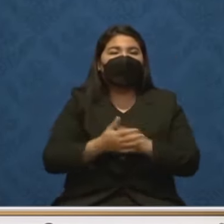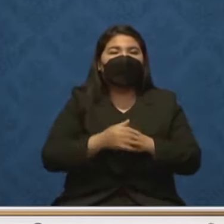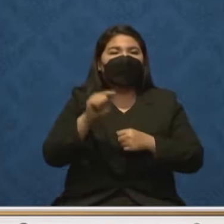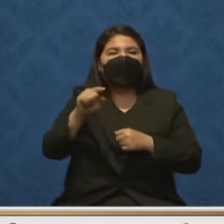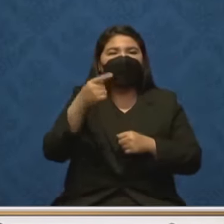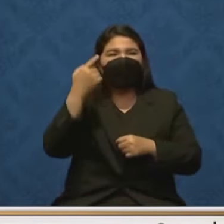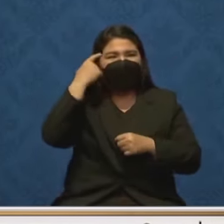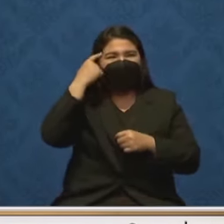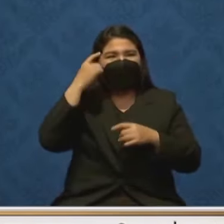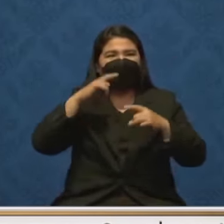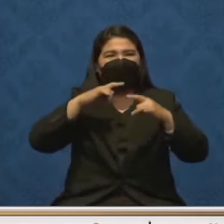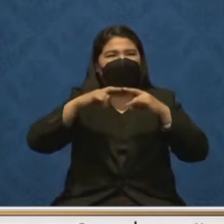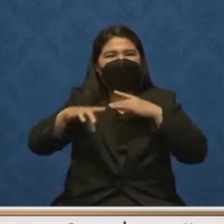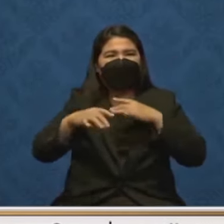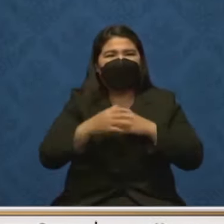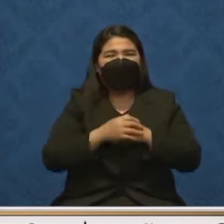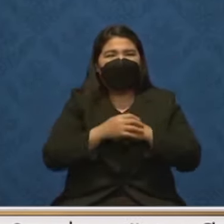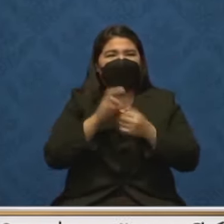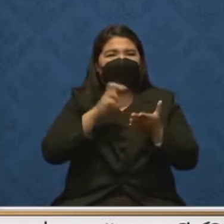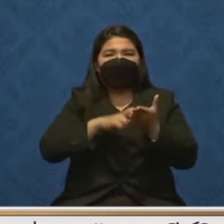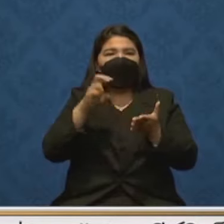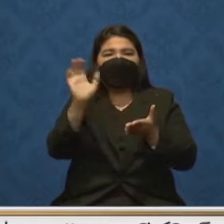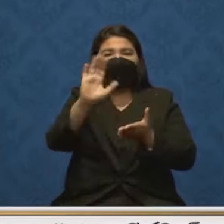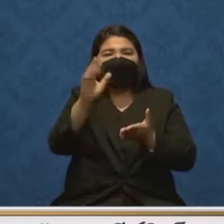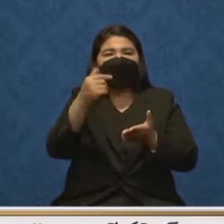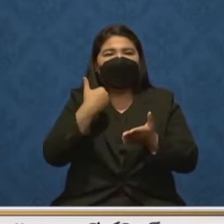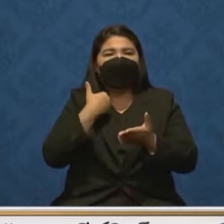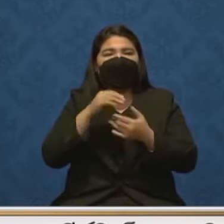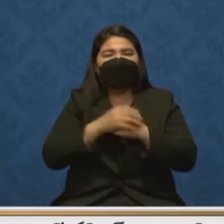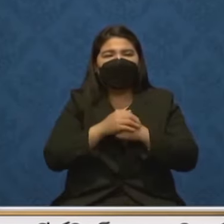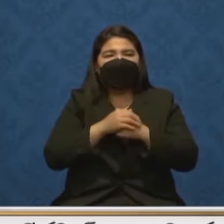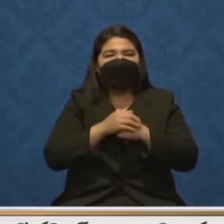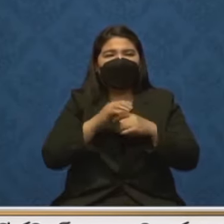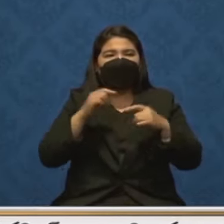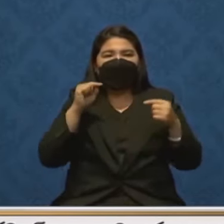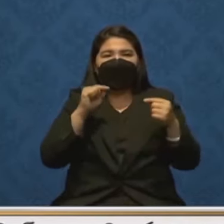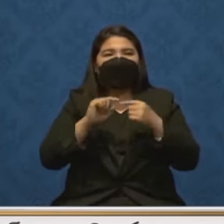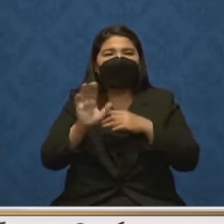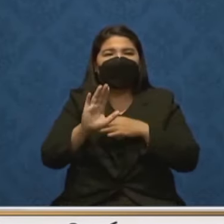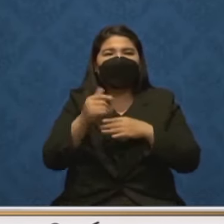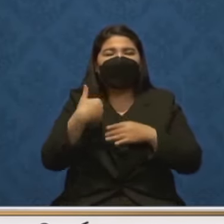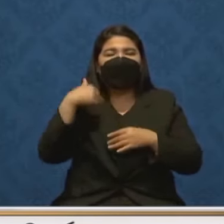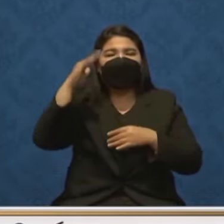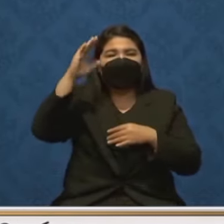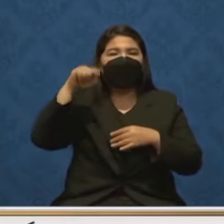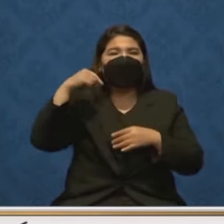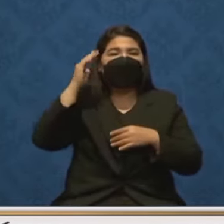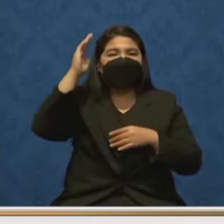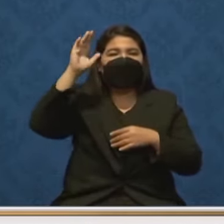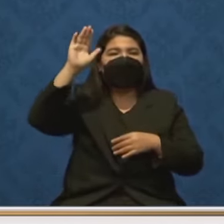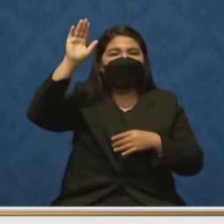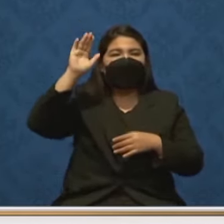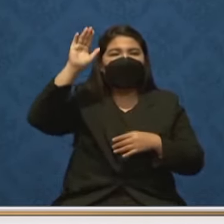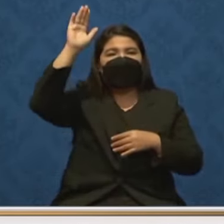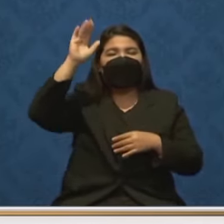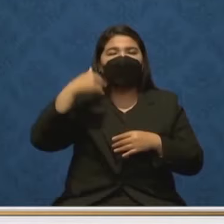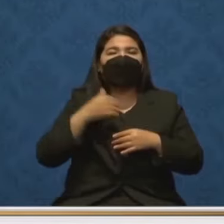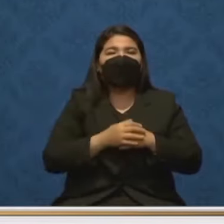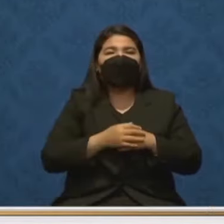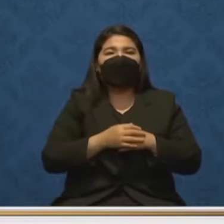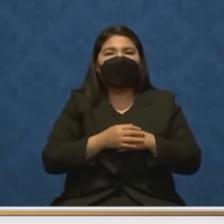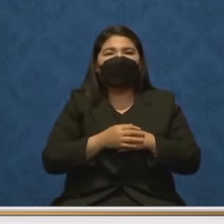ก็ไม่บอดอ่ะครับได้เตือนไว้ไม่ให้ทอนแล้วครับแต่ไม่เหมาะไม่เหมาะเกิดได้จากเรือไปว่าได้พูดว่าอย่างไรและการค้าที่ฉันขอประท้วงท่านประธานกับจูนะครับ